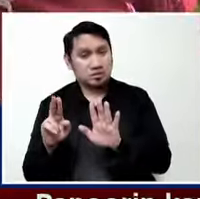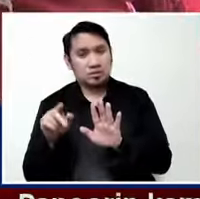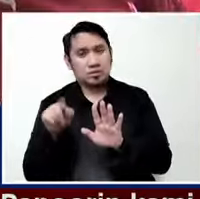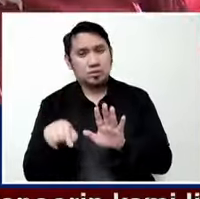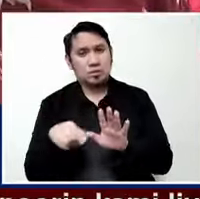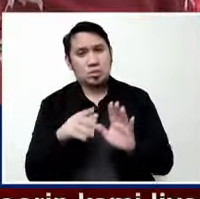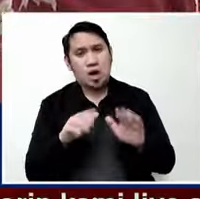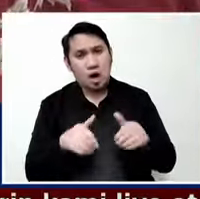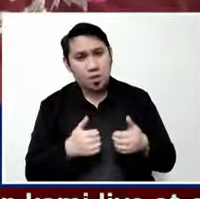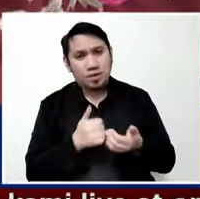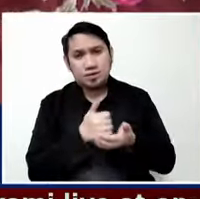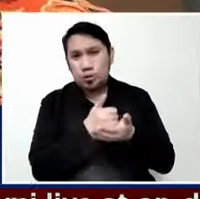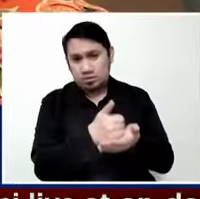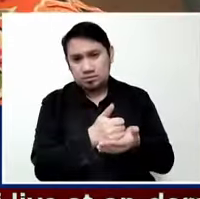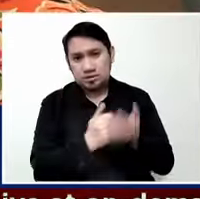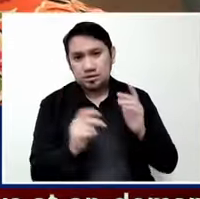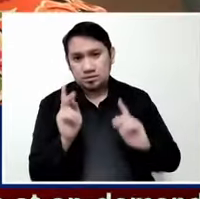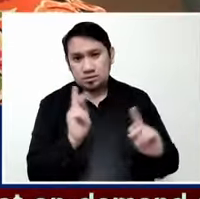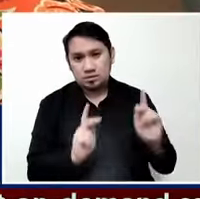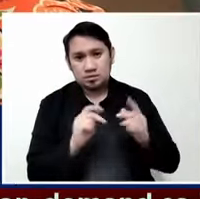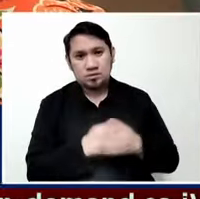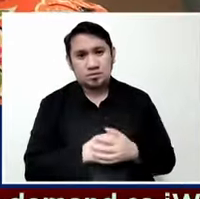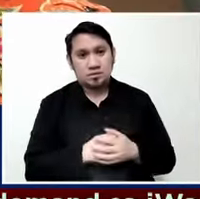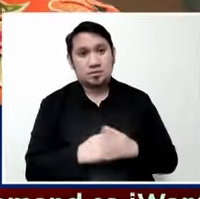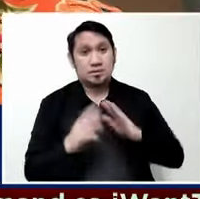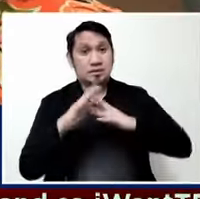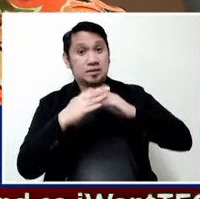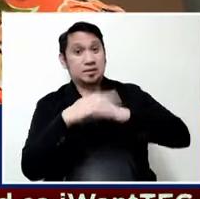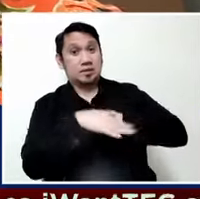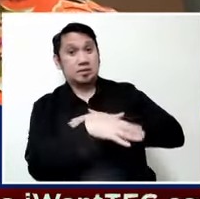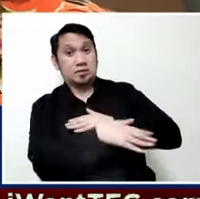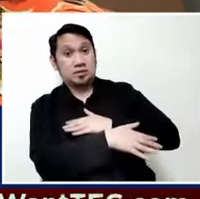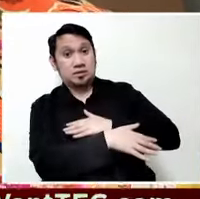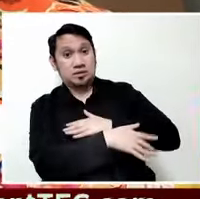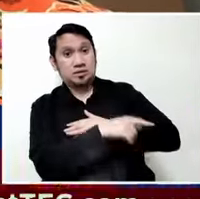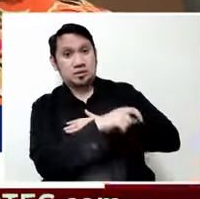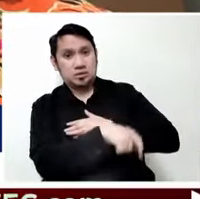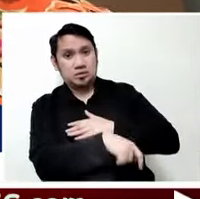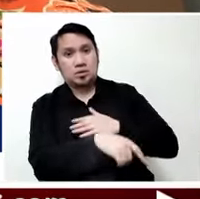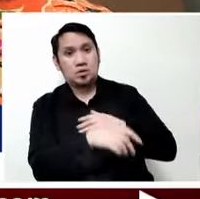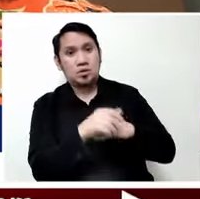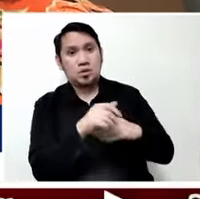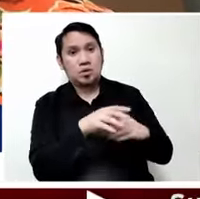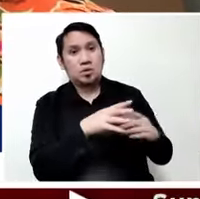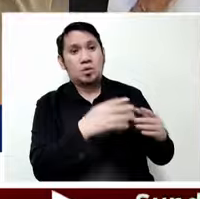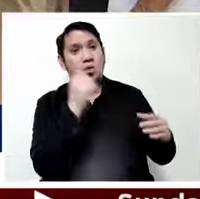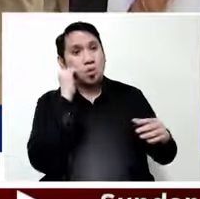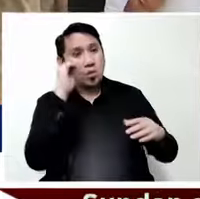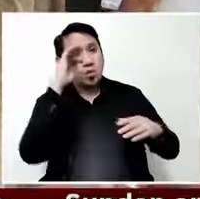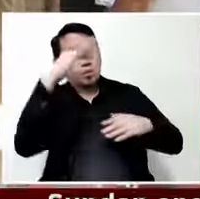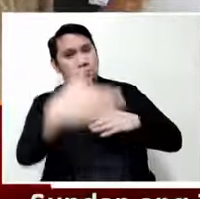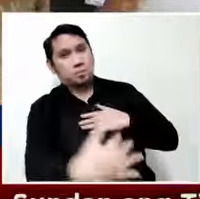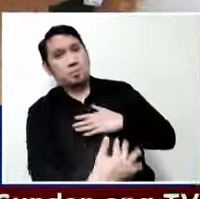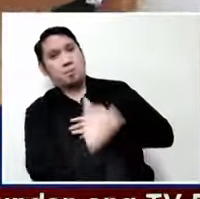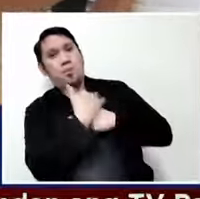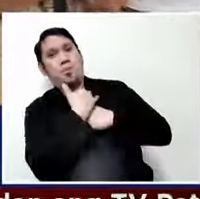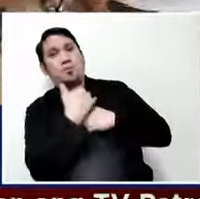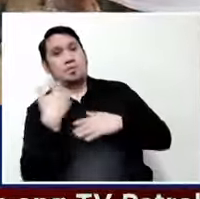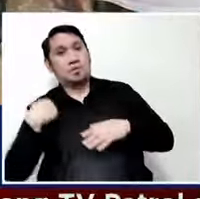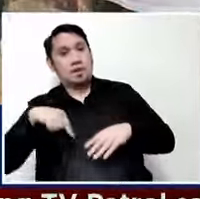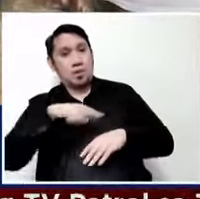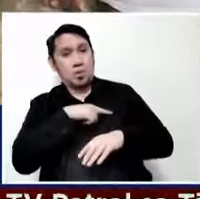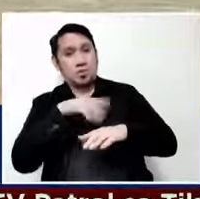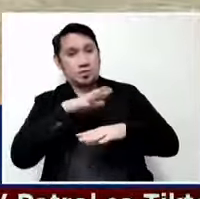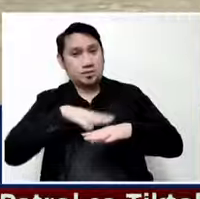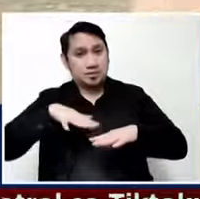mga apektadong residente. Nasa dalampasigan na ito at palaging papunta yan sa ating shoreline. Para